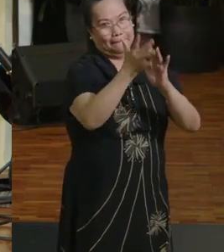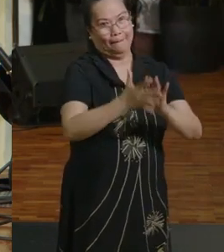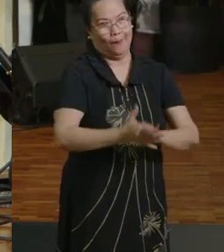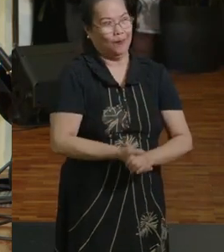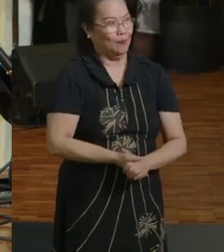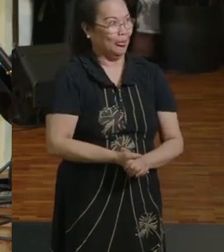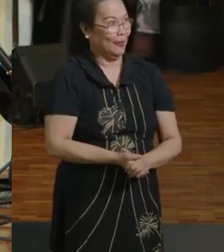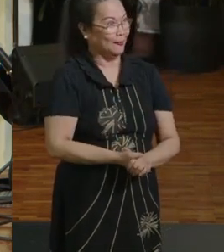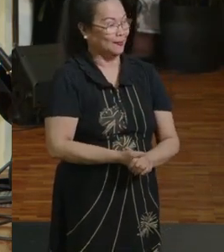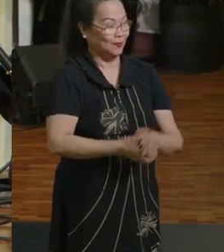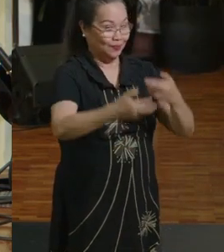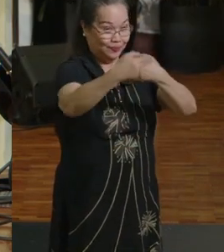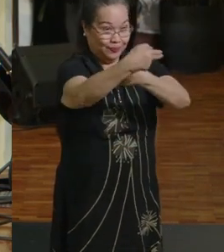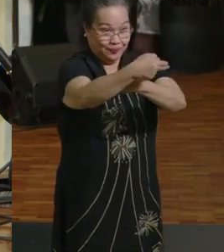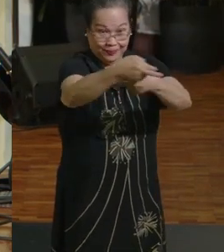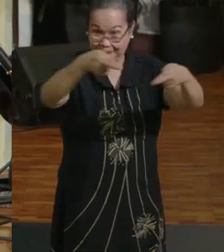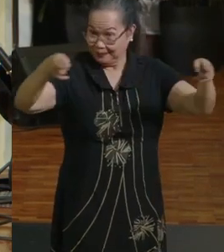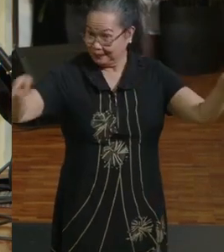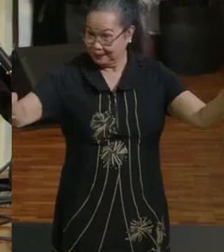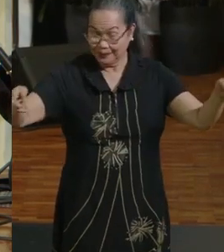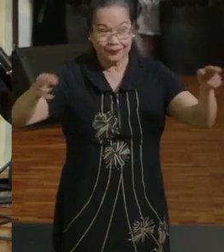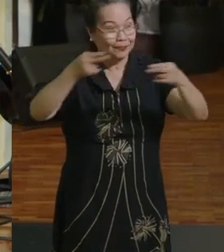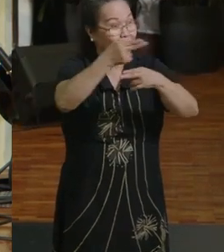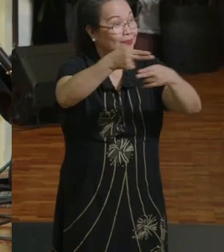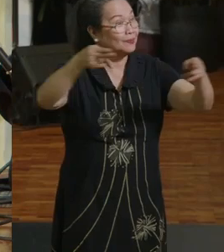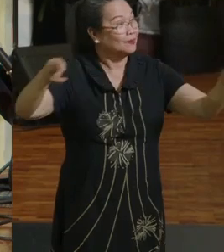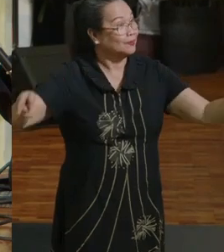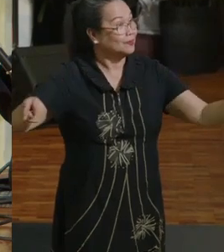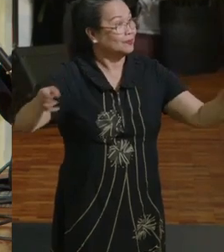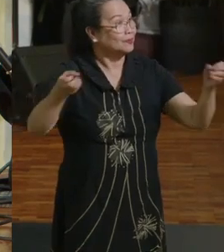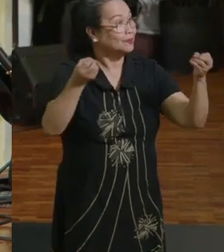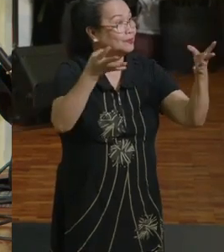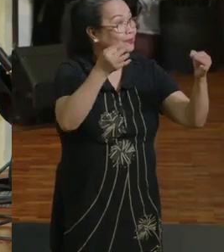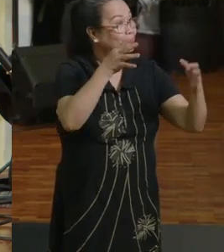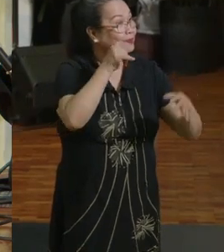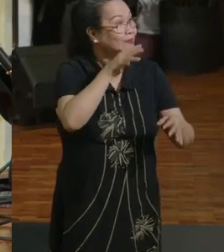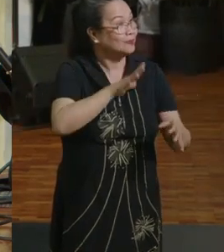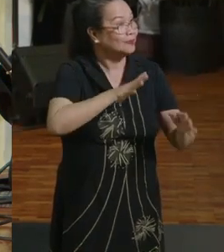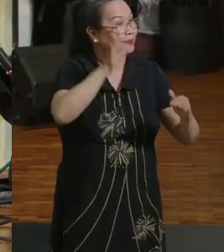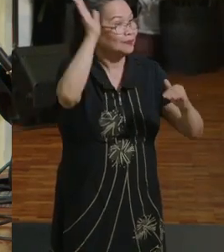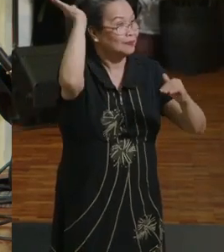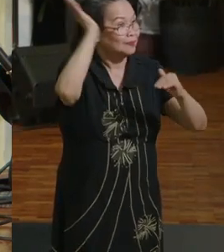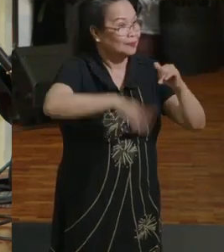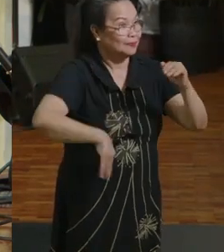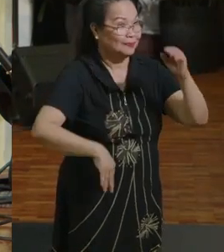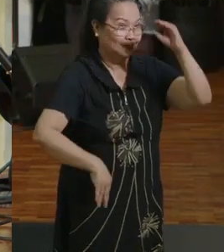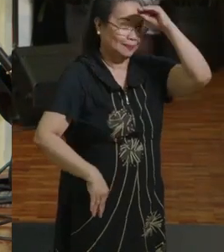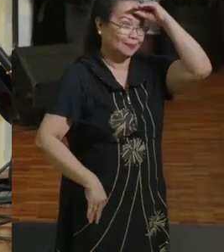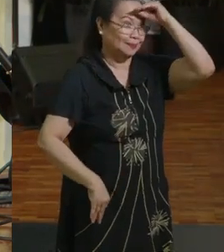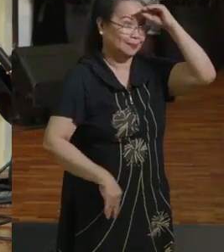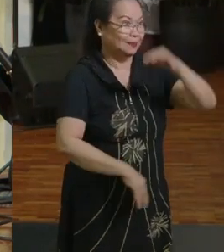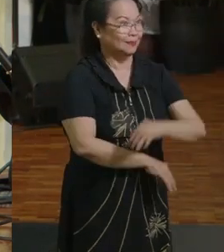Sa upper room, mas marami po ang babae kaysa sa mga lalaki.